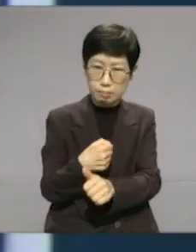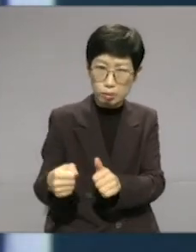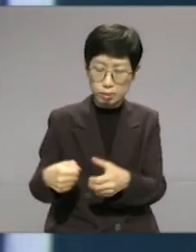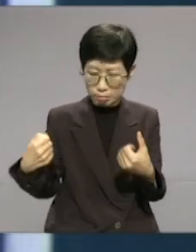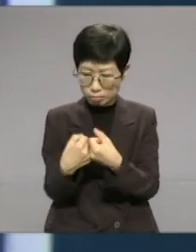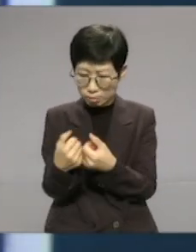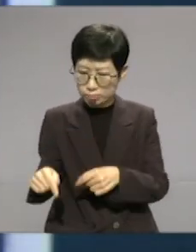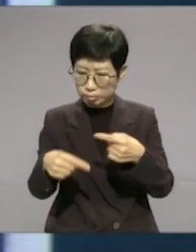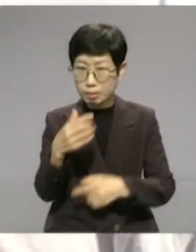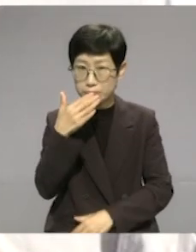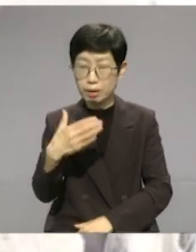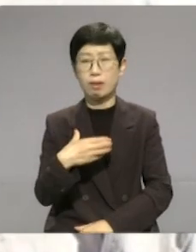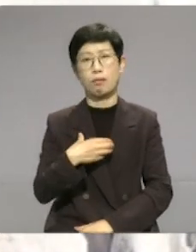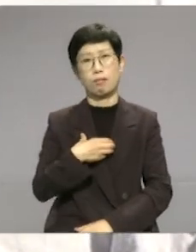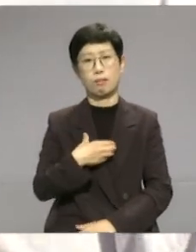나옵니다